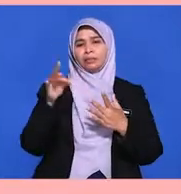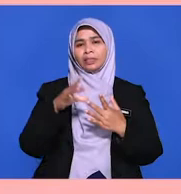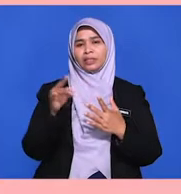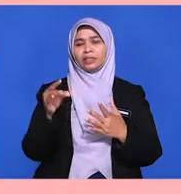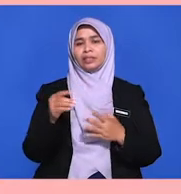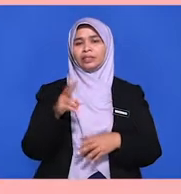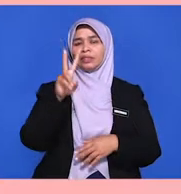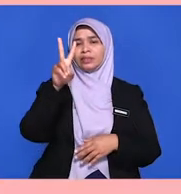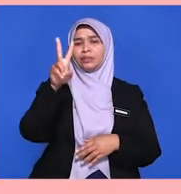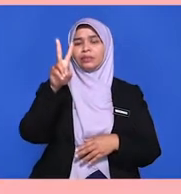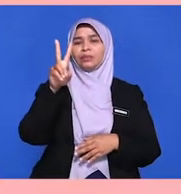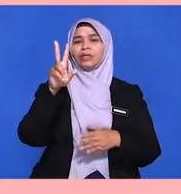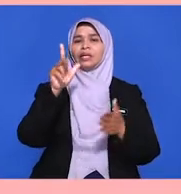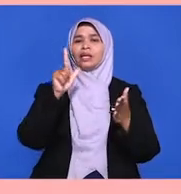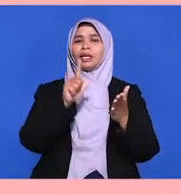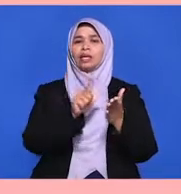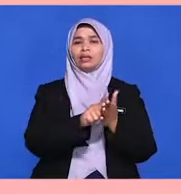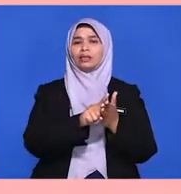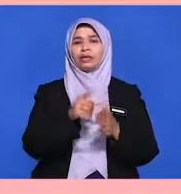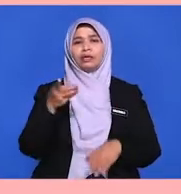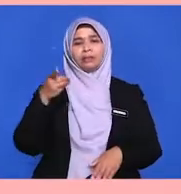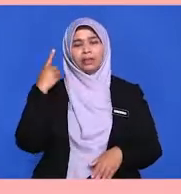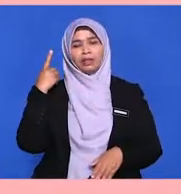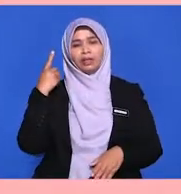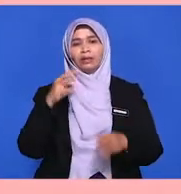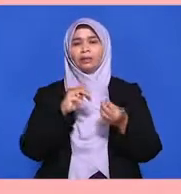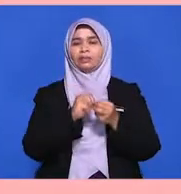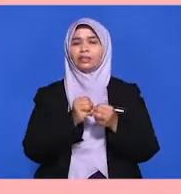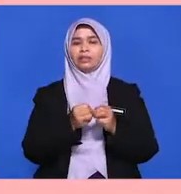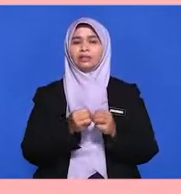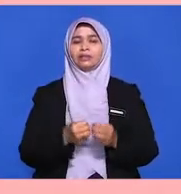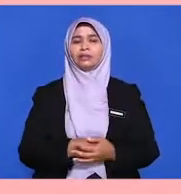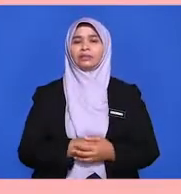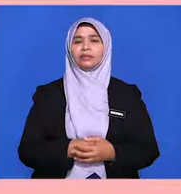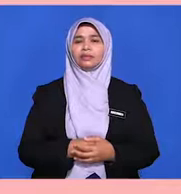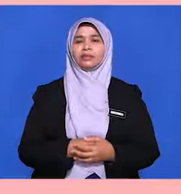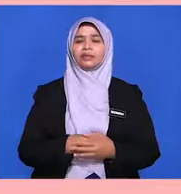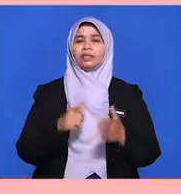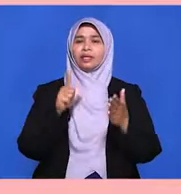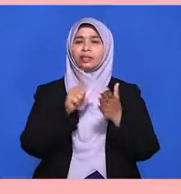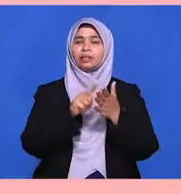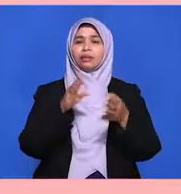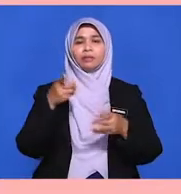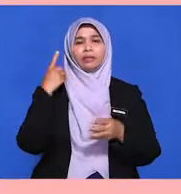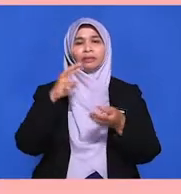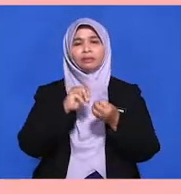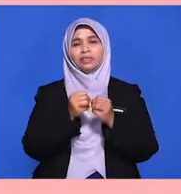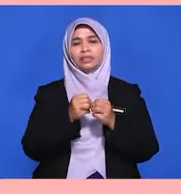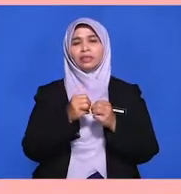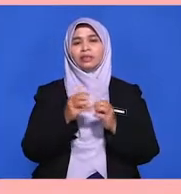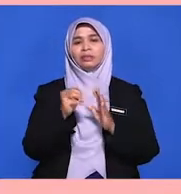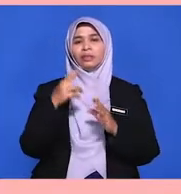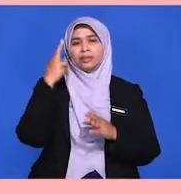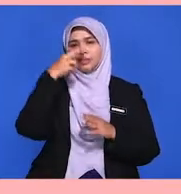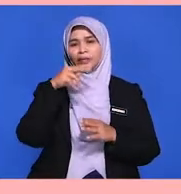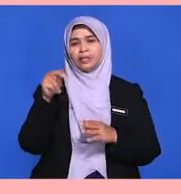Kedua, latar belakang masalah. Latar belakang masalah merupakan